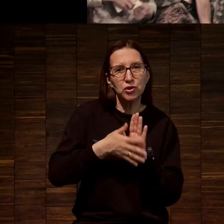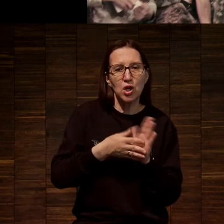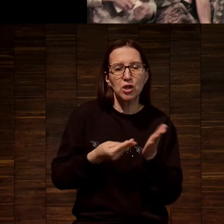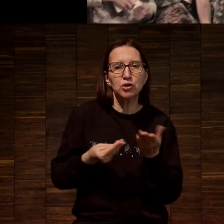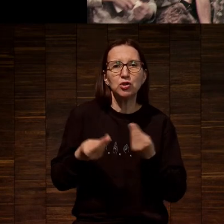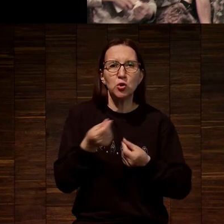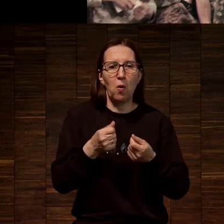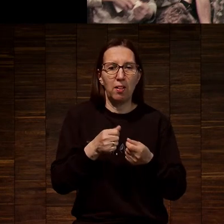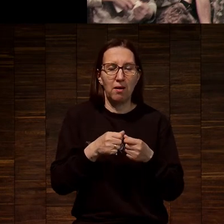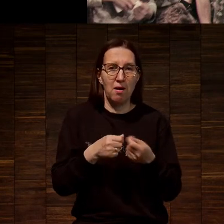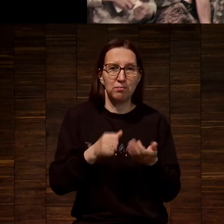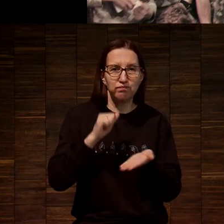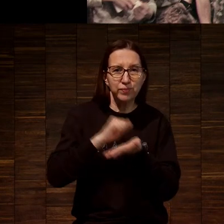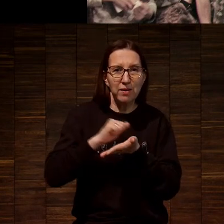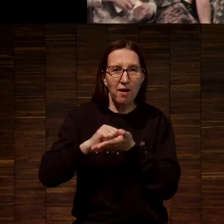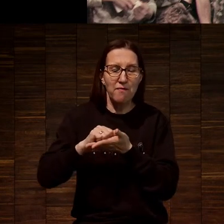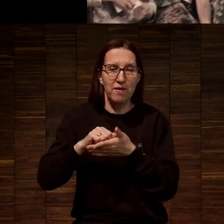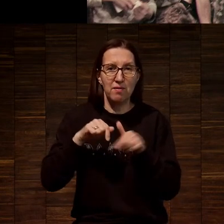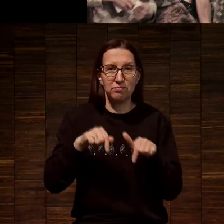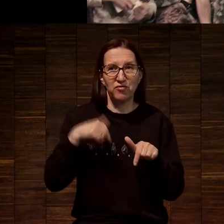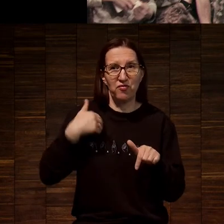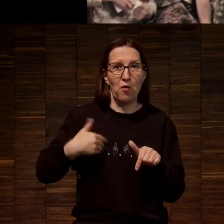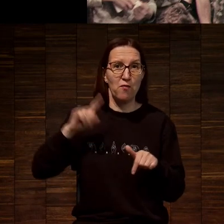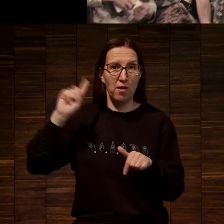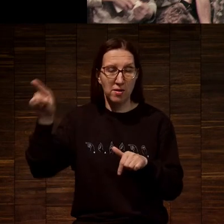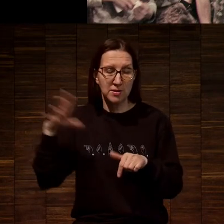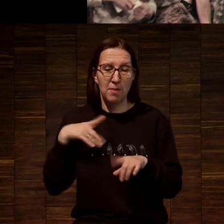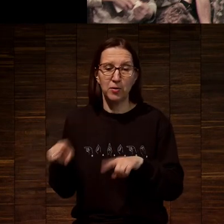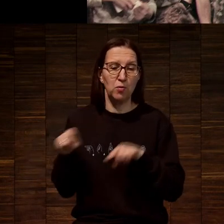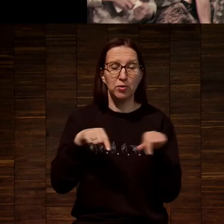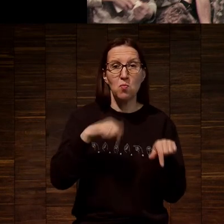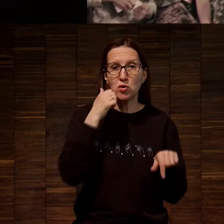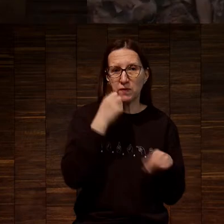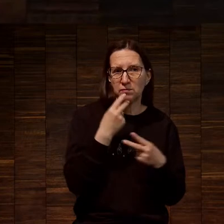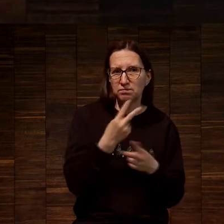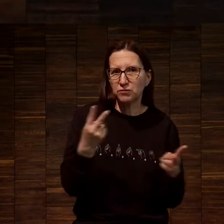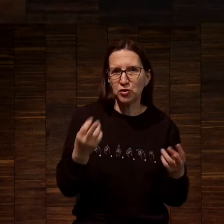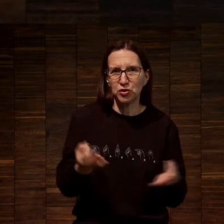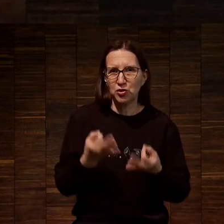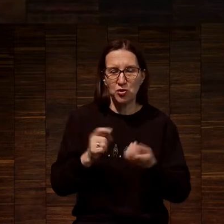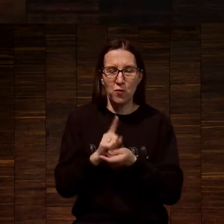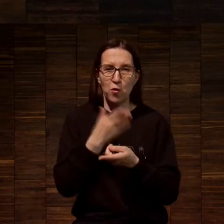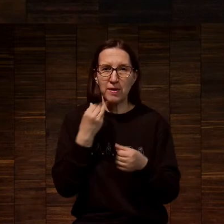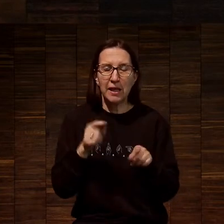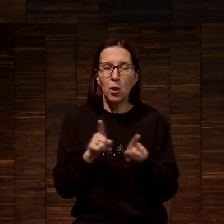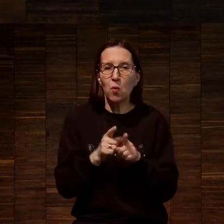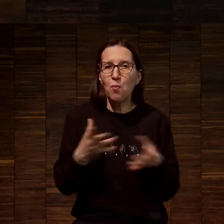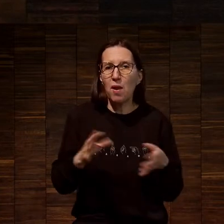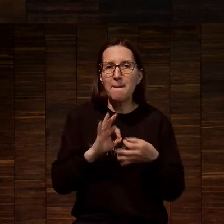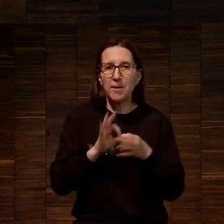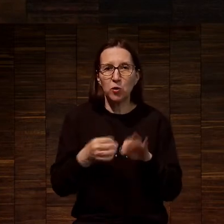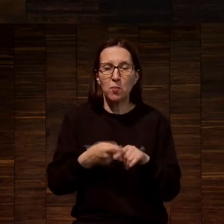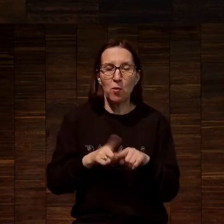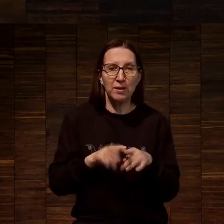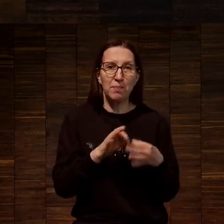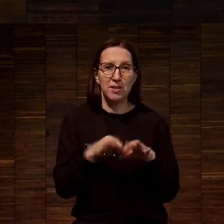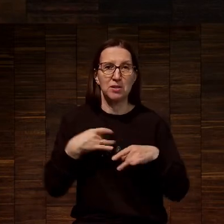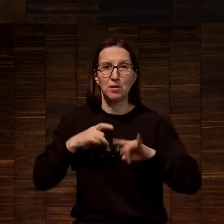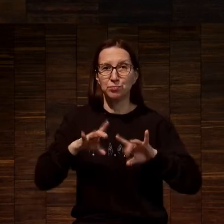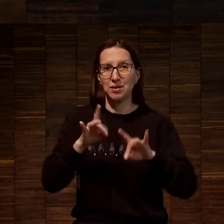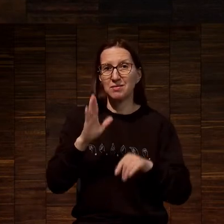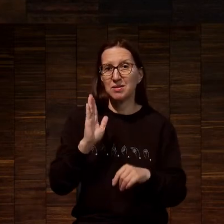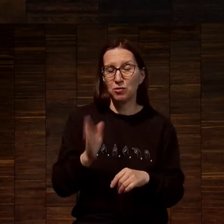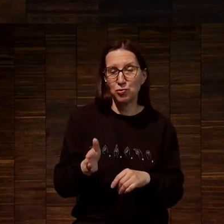Москву и поняла, что здесь, в этом... ничего не происходит. Вот. Но я более подробно про эти процессы расскажу